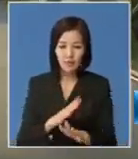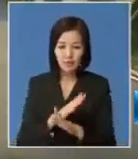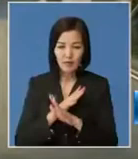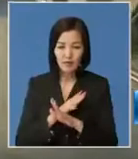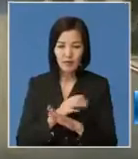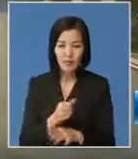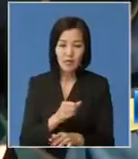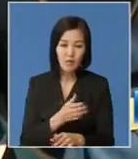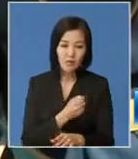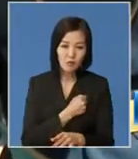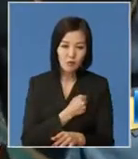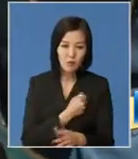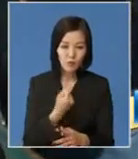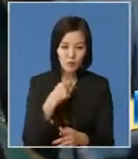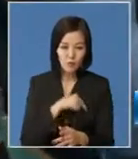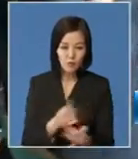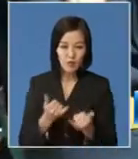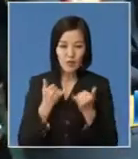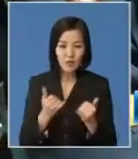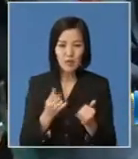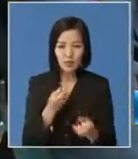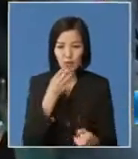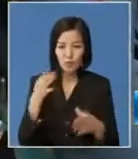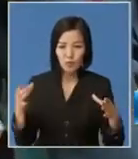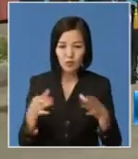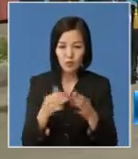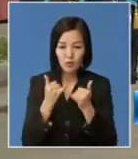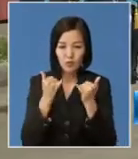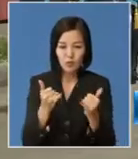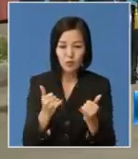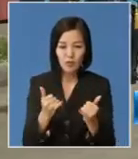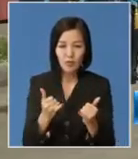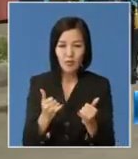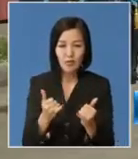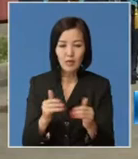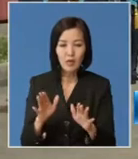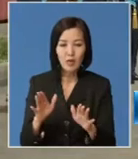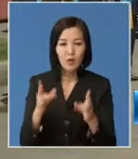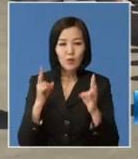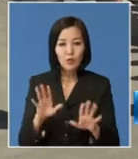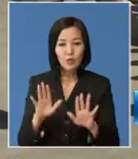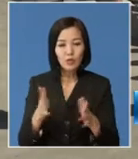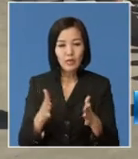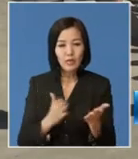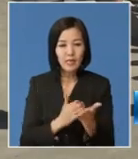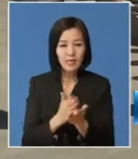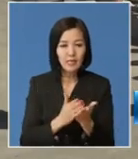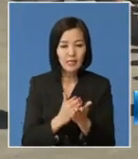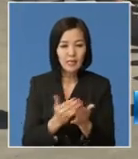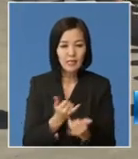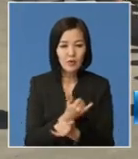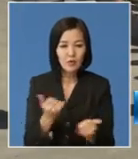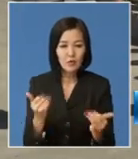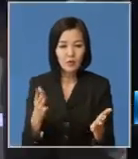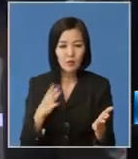де ұлықталды. Рухтарына тағзым етіп, ескерткішке гүл шоқтарын қойды. Сонымен қатар бұл күні төтенше жағдай қызметінің ардагерлеріне де құрмет